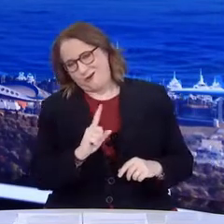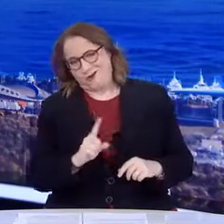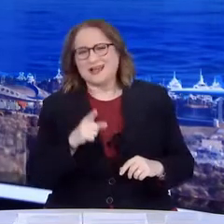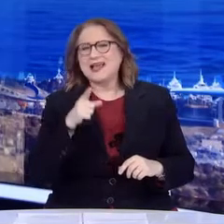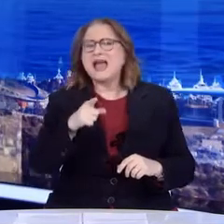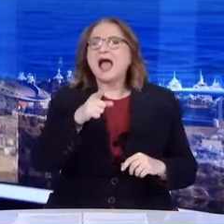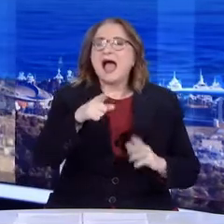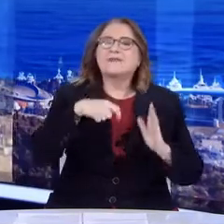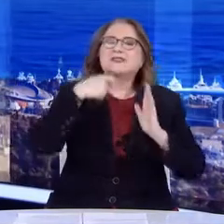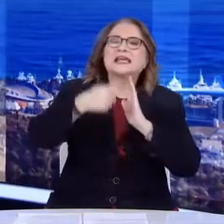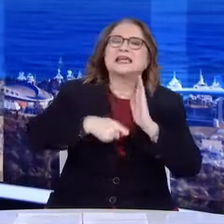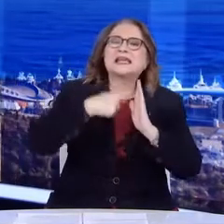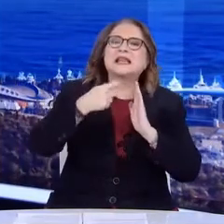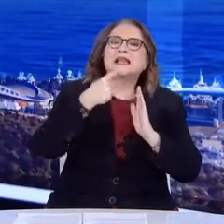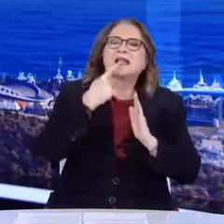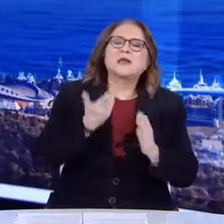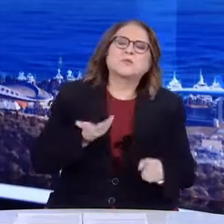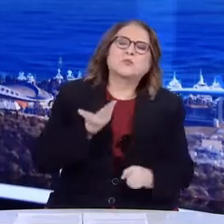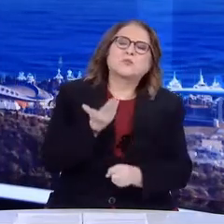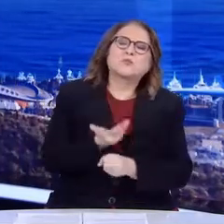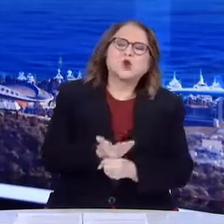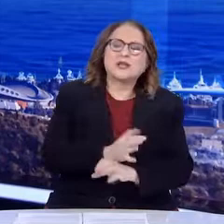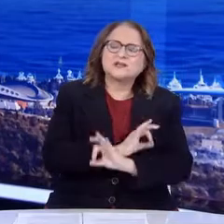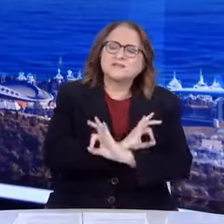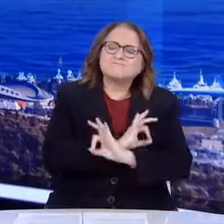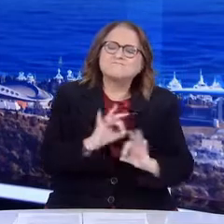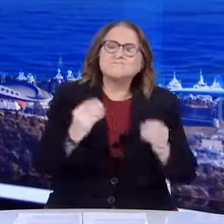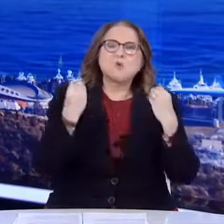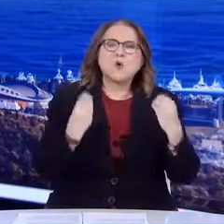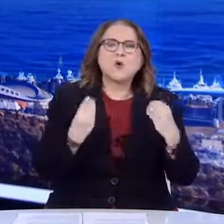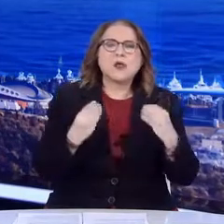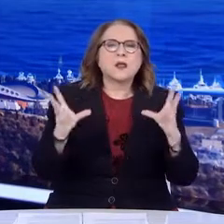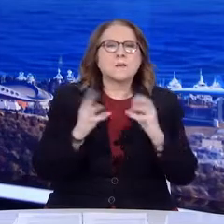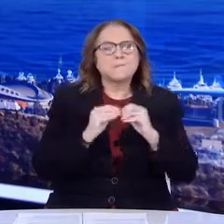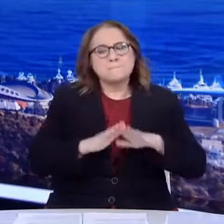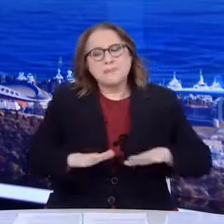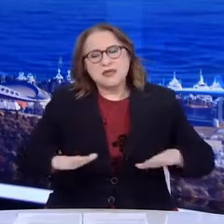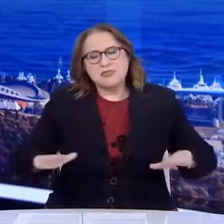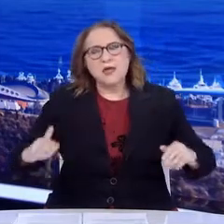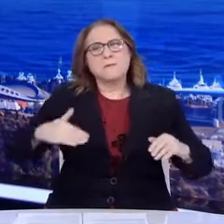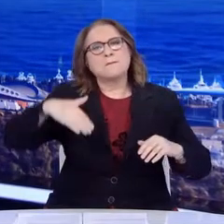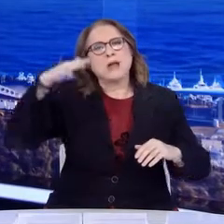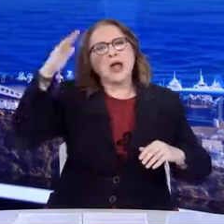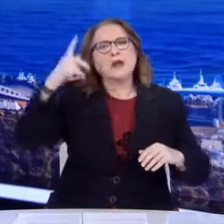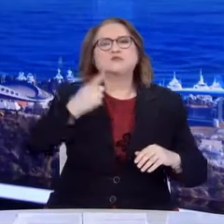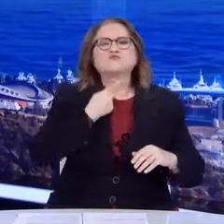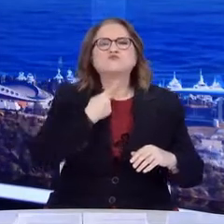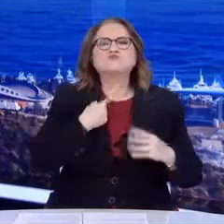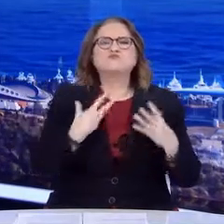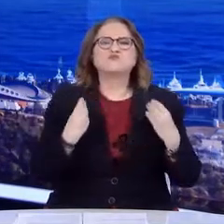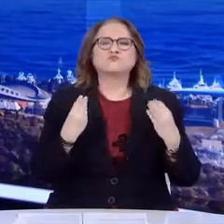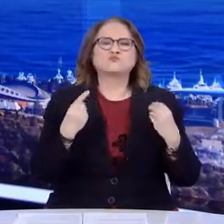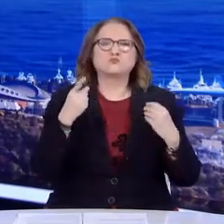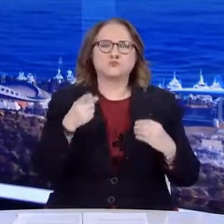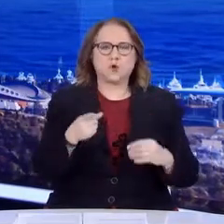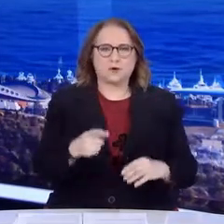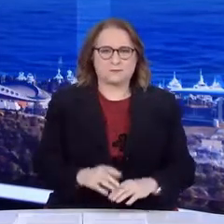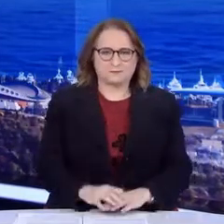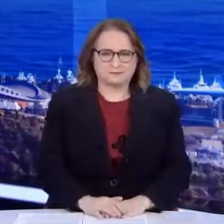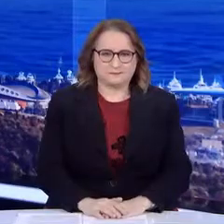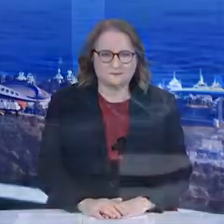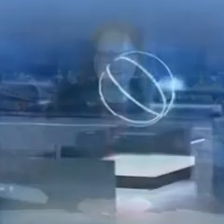χρονιάς, τα Κακά Παιδιά είναι σίγουρα μία πρόταση που θα ικανοποιήσει μικρούς και μεγάλους.